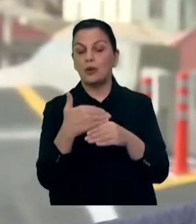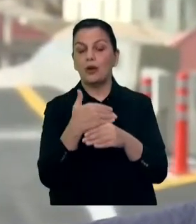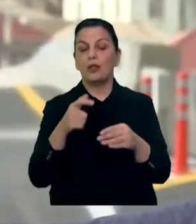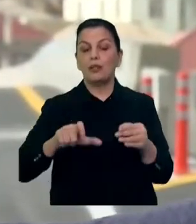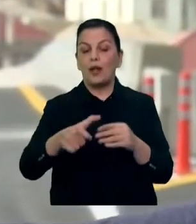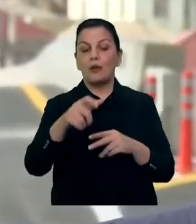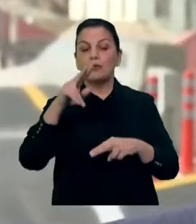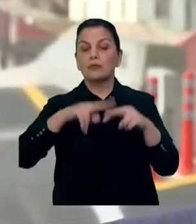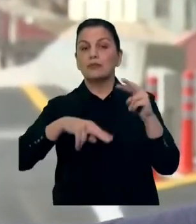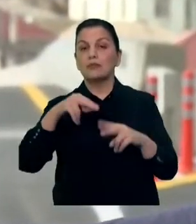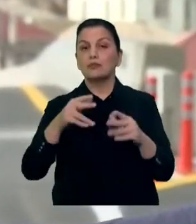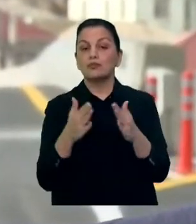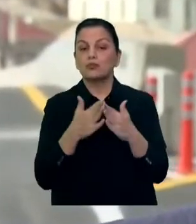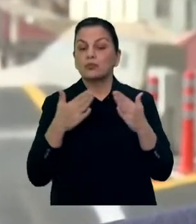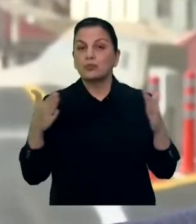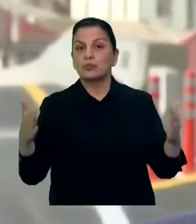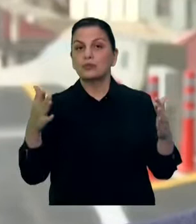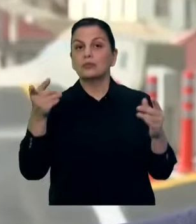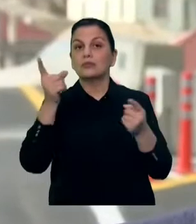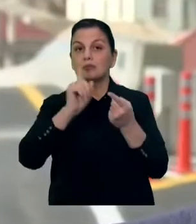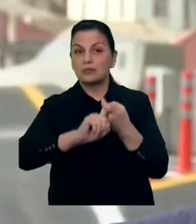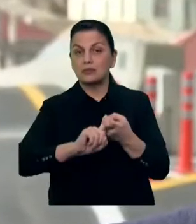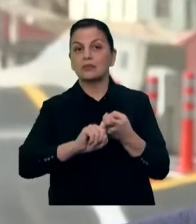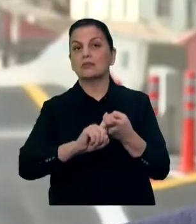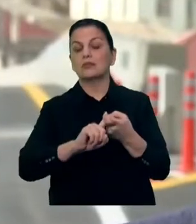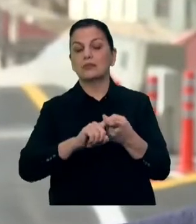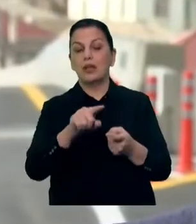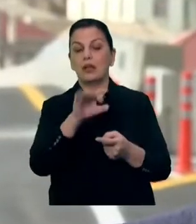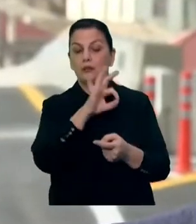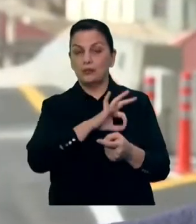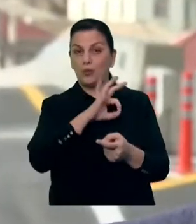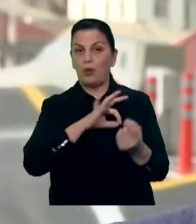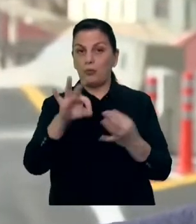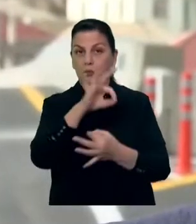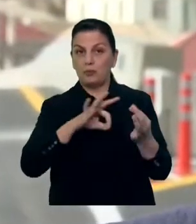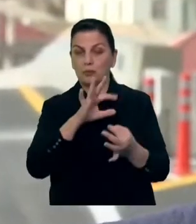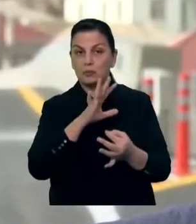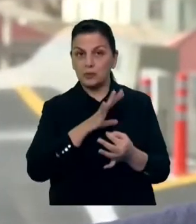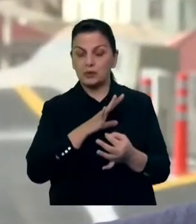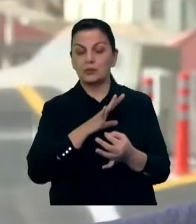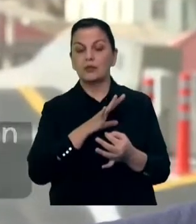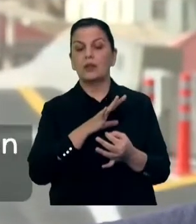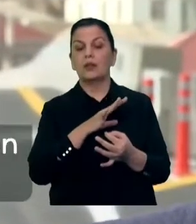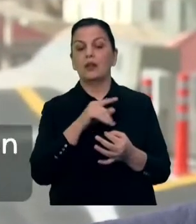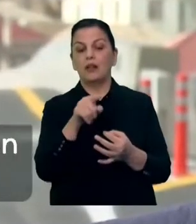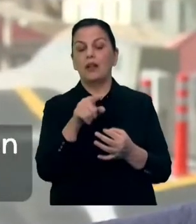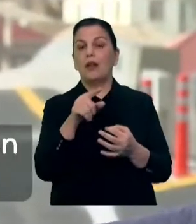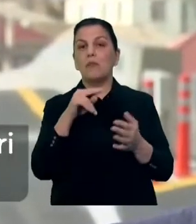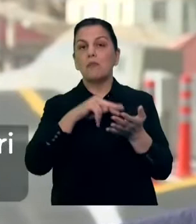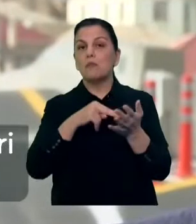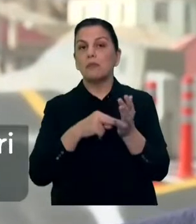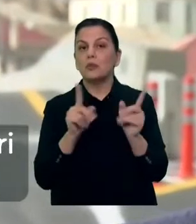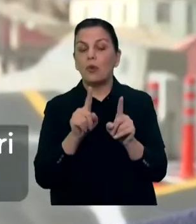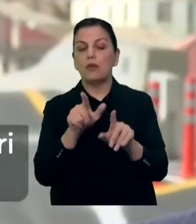qurulması və genişləndirilməsi layihəsi çərçivəsində işlənilən bir layihədir. Həmin ərazidə tıxacların aradan qaldırılması üçün müəyyən işlər